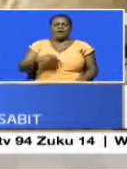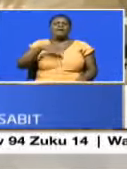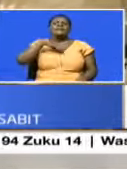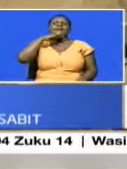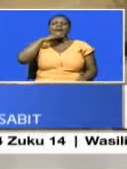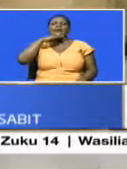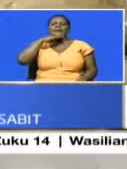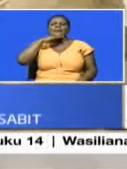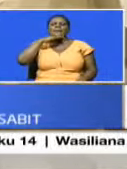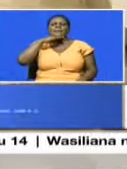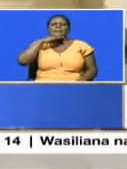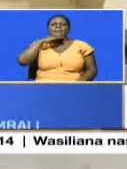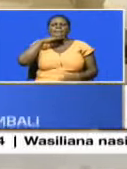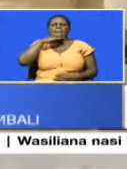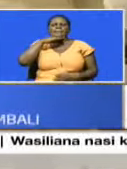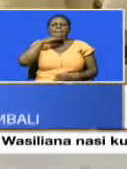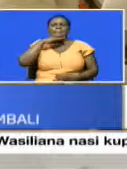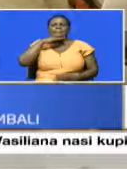kupooza.